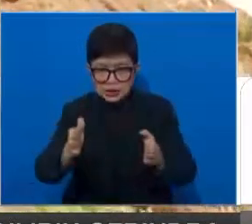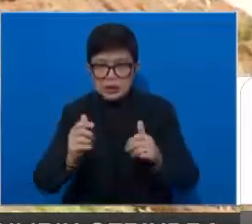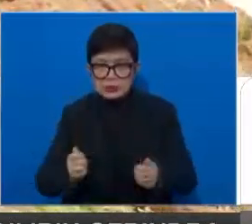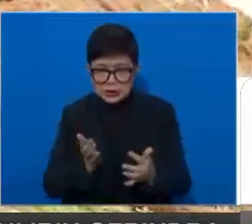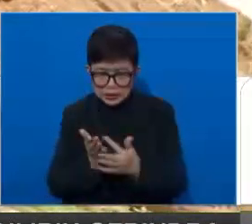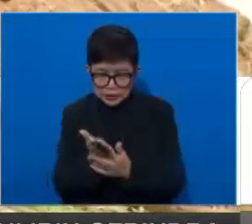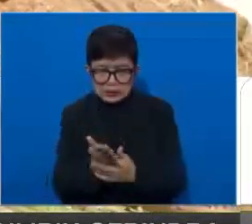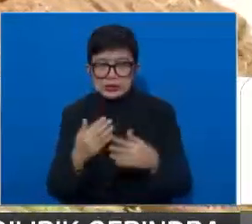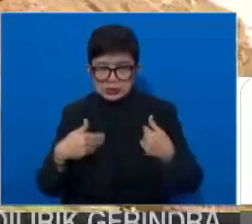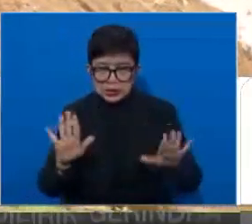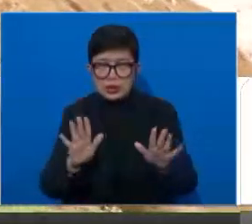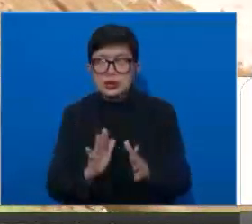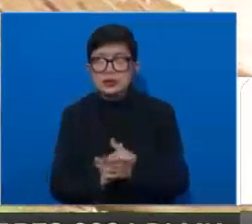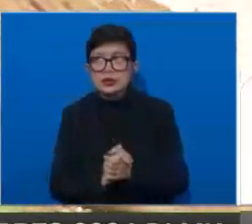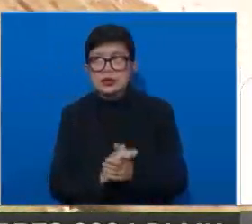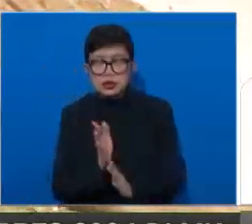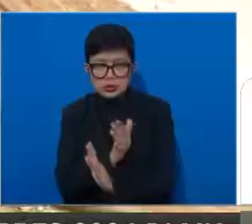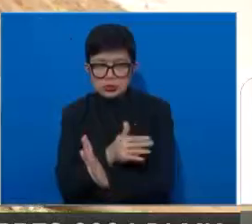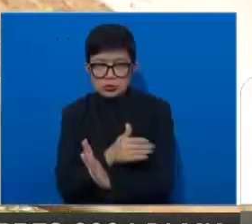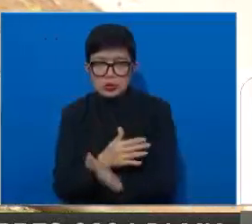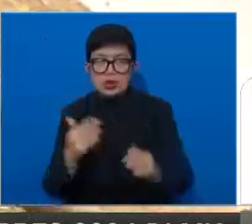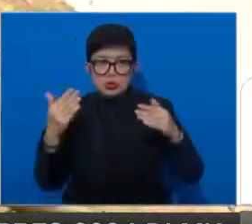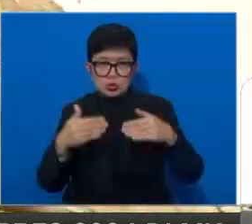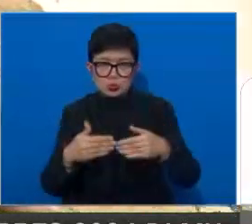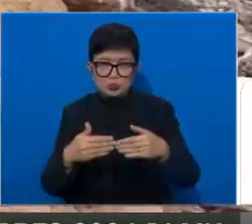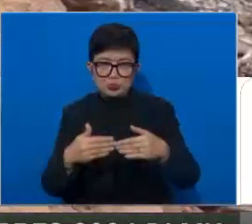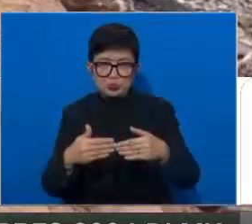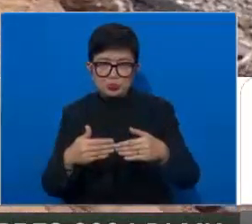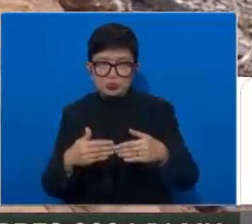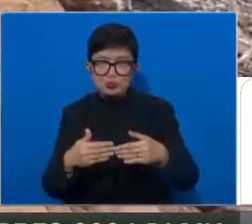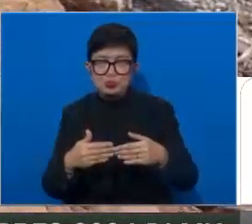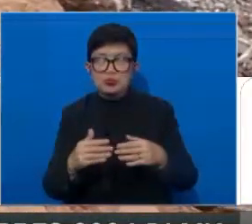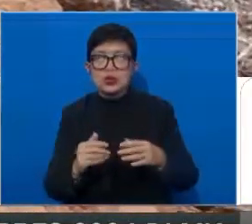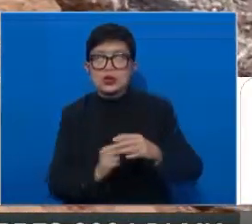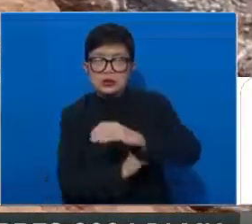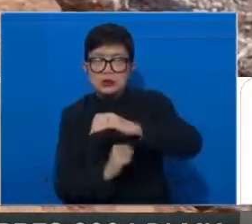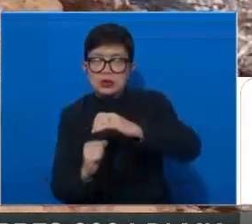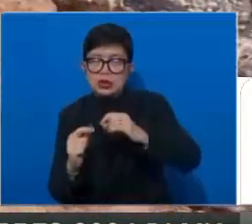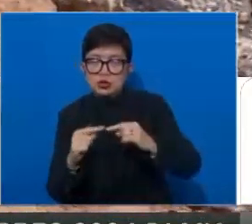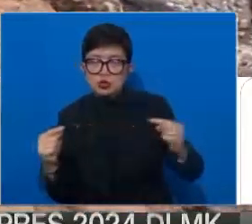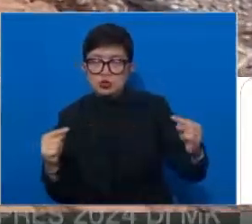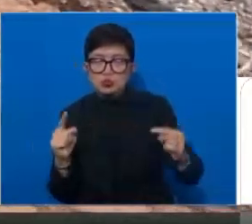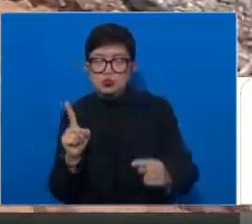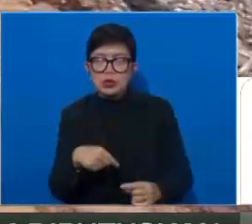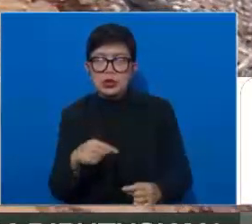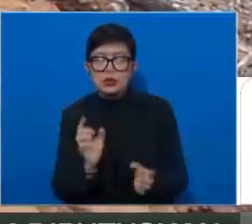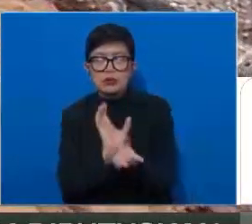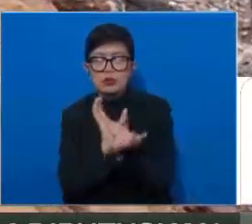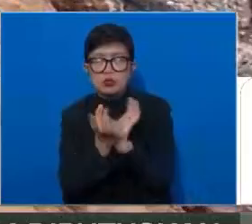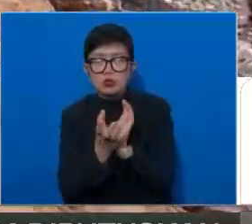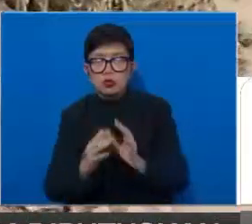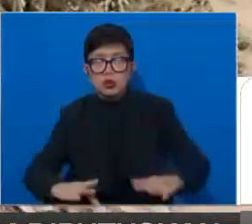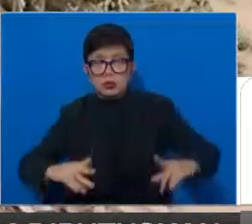kendaraan setelah sebelumnya tertutup longsor dari arah Kota Padang dan jembatan putus dari arah Bengkulu. Banjir bandang dan